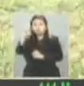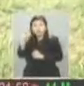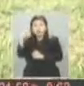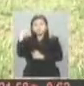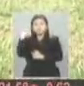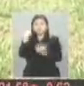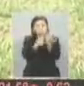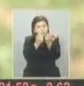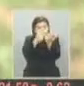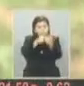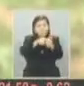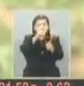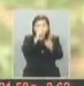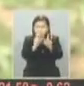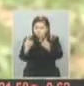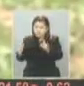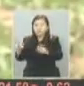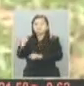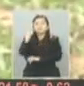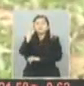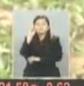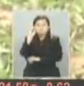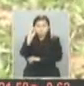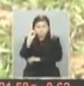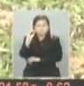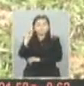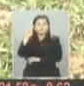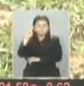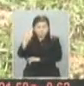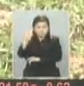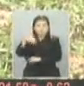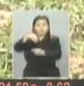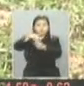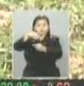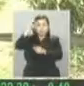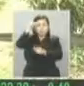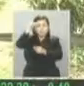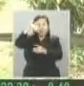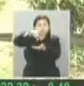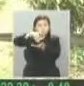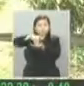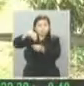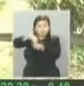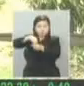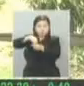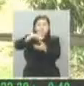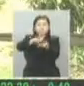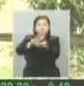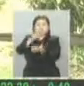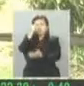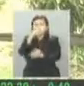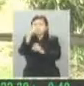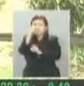มาณ74เชือกที่ล้มตายที่นี่เฉพาะตายที่นี่นะครับส ส่วนใหญ่นี่เป็นโรคชรา